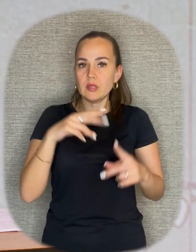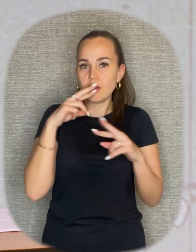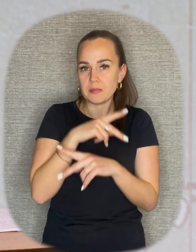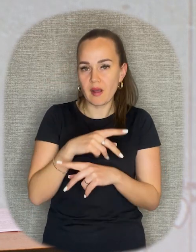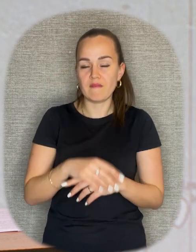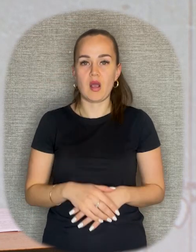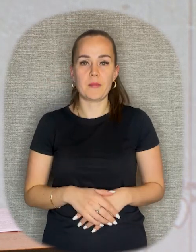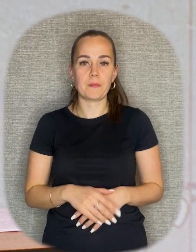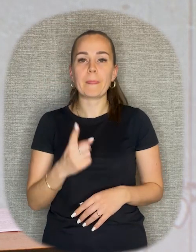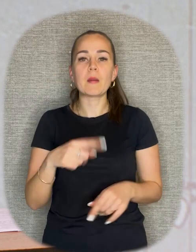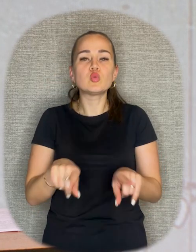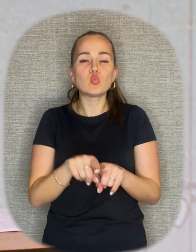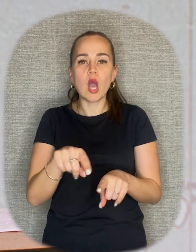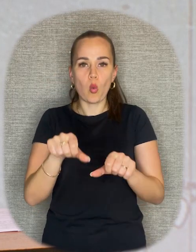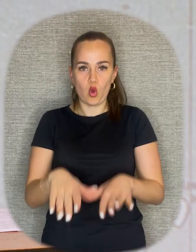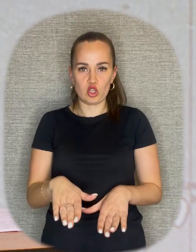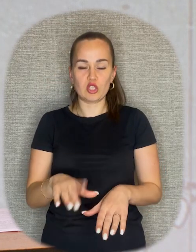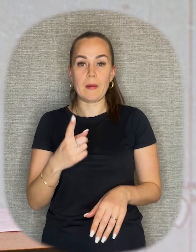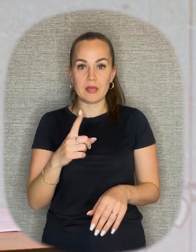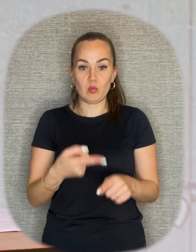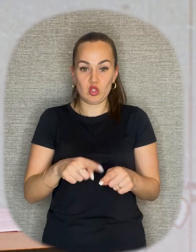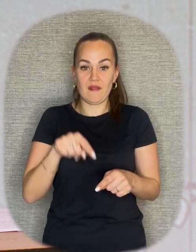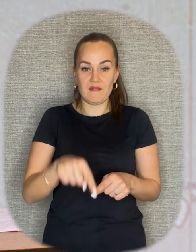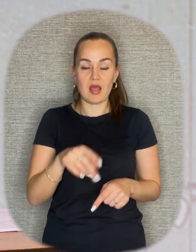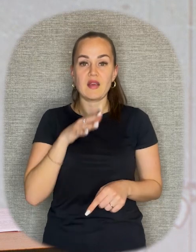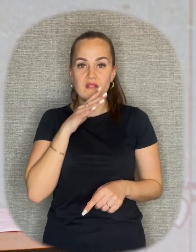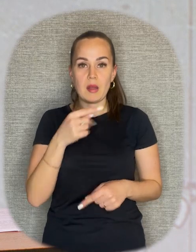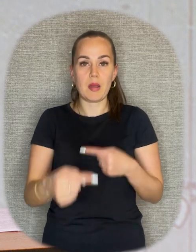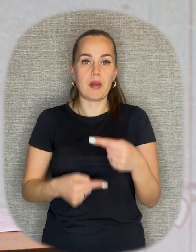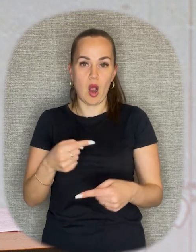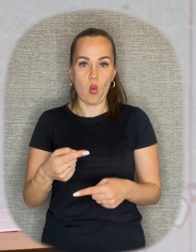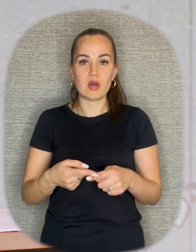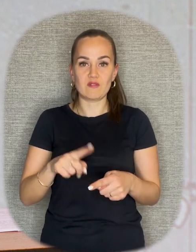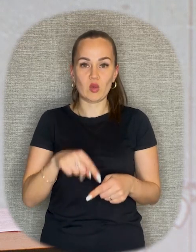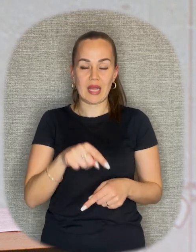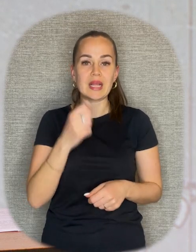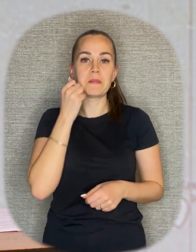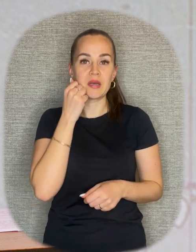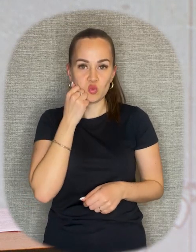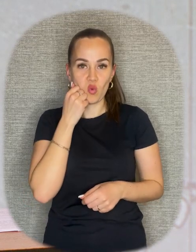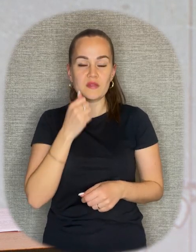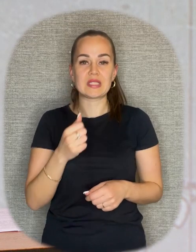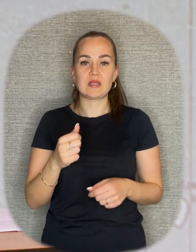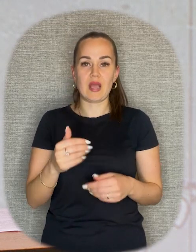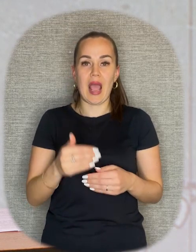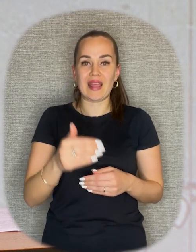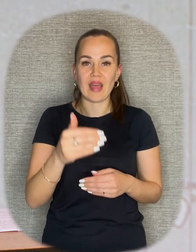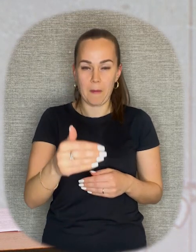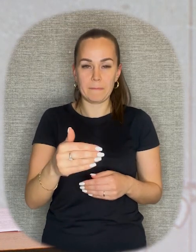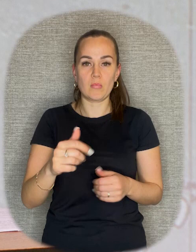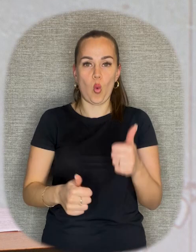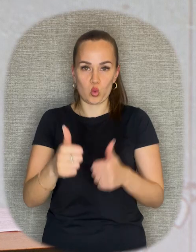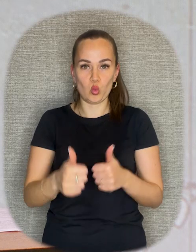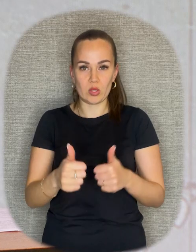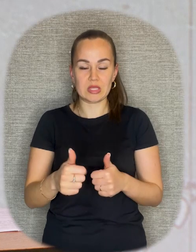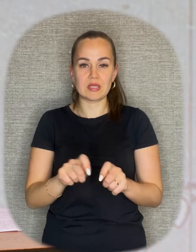Почему мне кажется Ну это моё суждение Может я и не права Почему именно такое решение потому что ровно в это время проходит вот